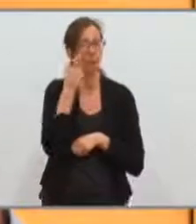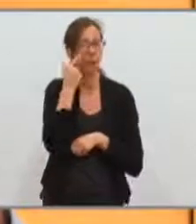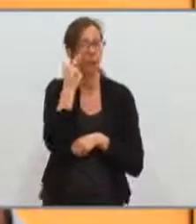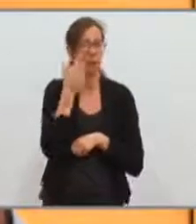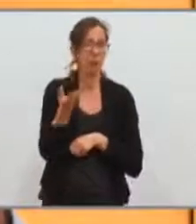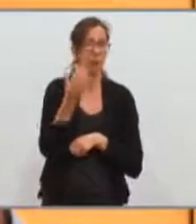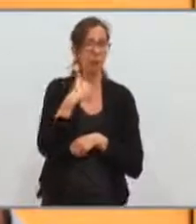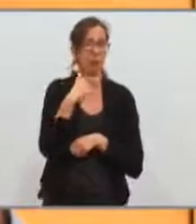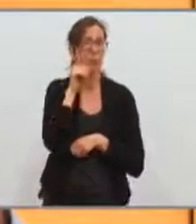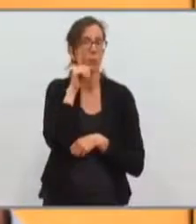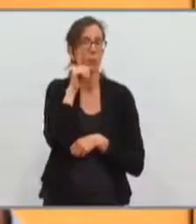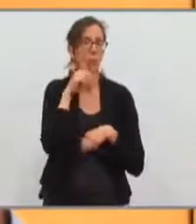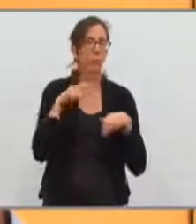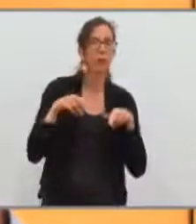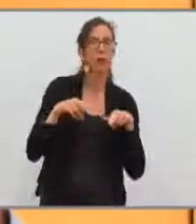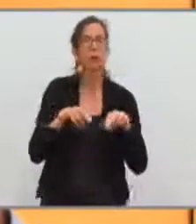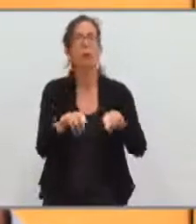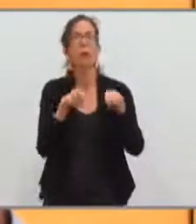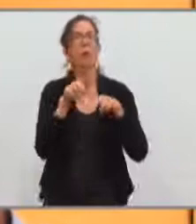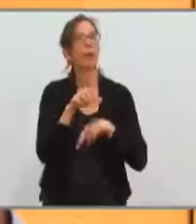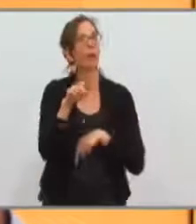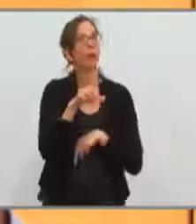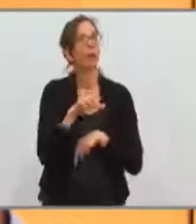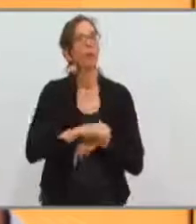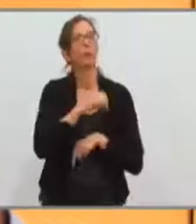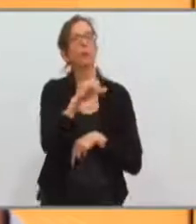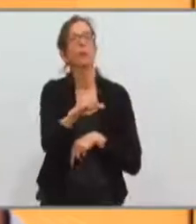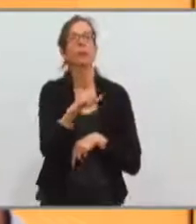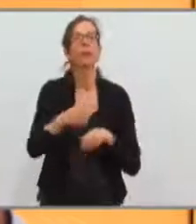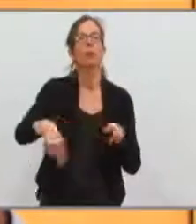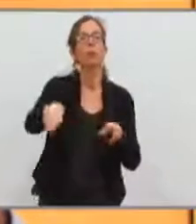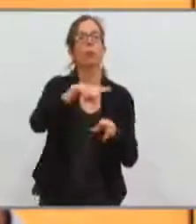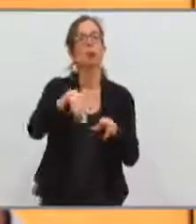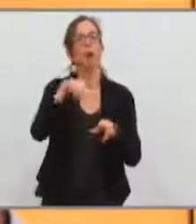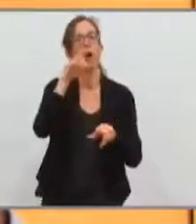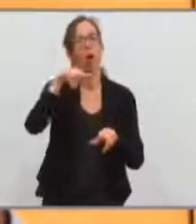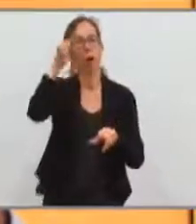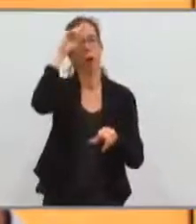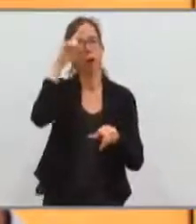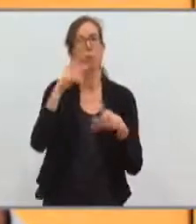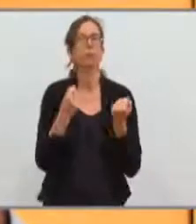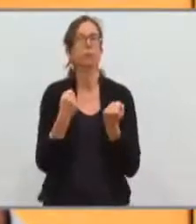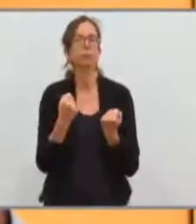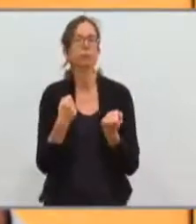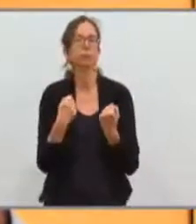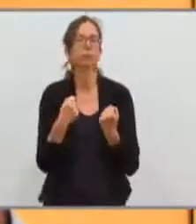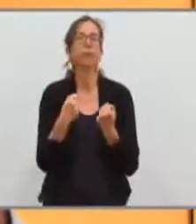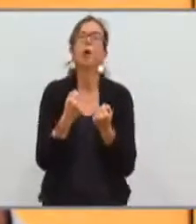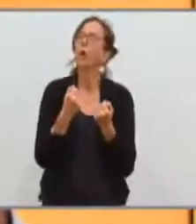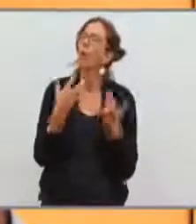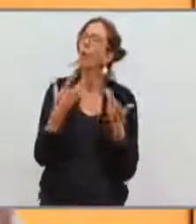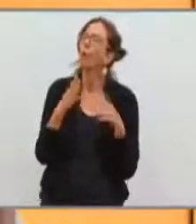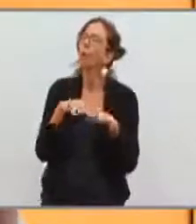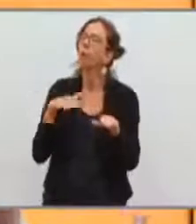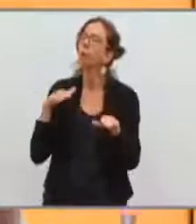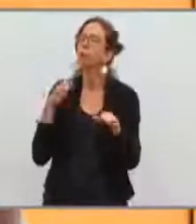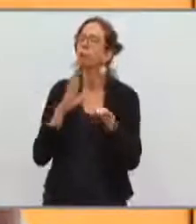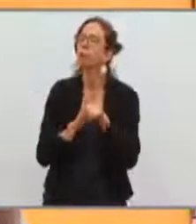Et faites le rond-point de l'Europe à la Vérune au rond-point Genevaux. Et dites-moi combien de temps vous passez sur la route.